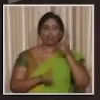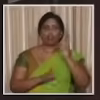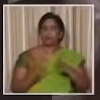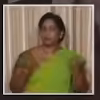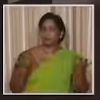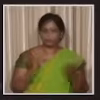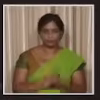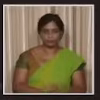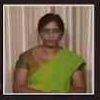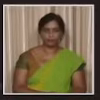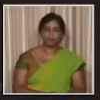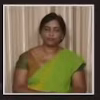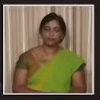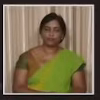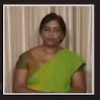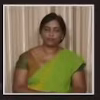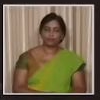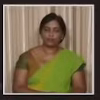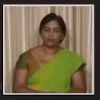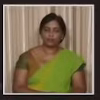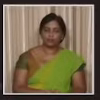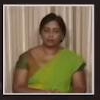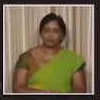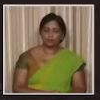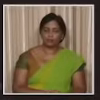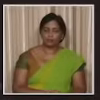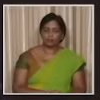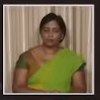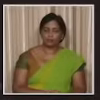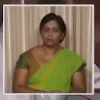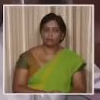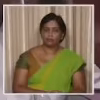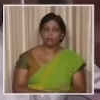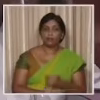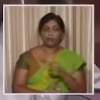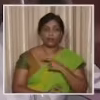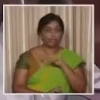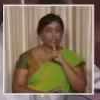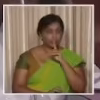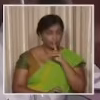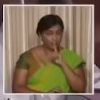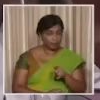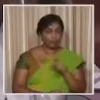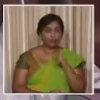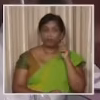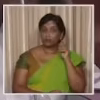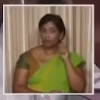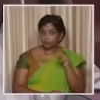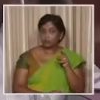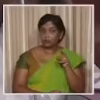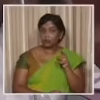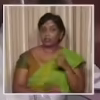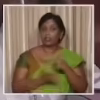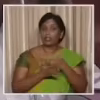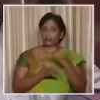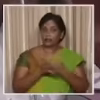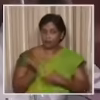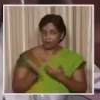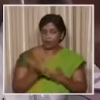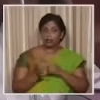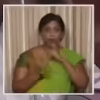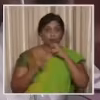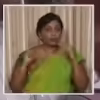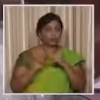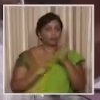නැහැ හොඳයි කිරියල් මන්ත්‍රීතුමා ඌේ මම කියේ මෙතුමා කියපු වාර්තාව